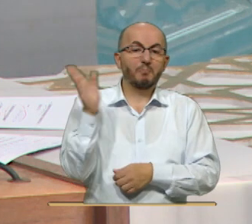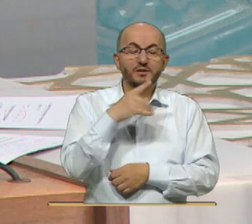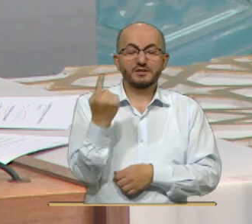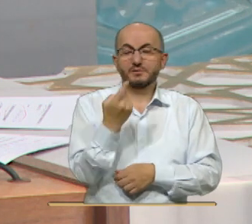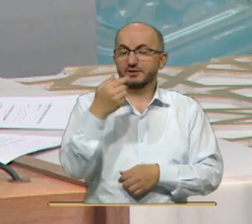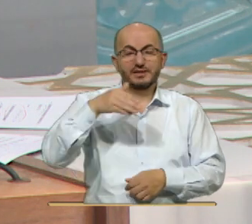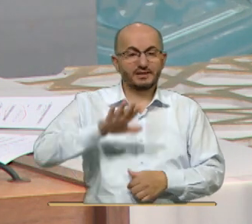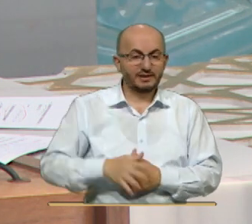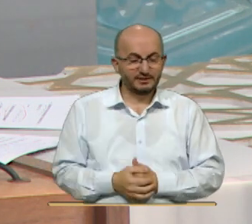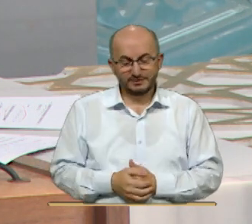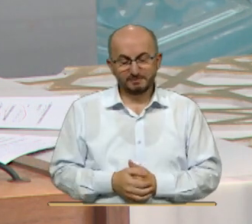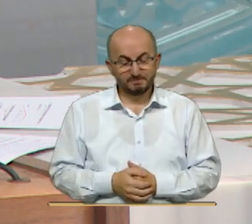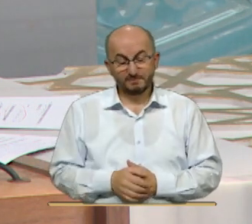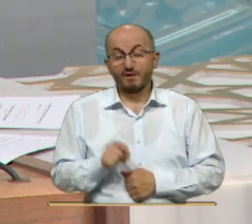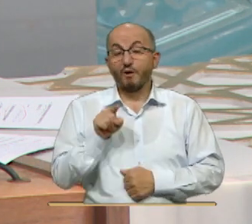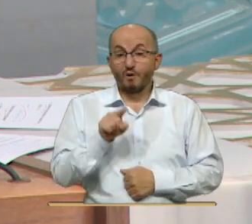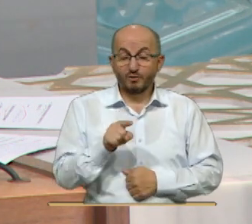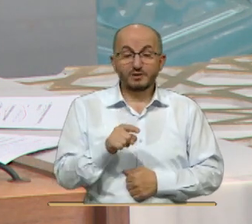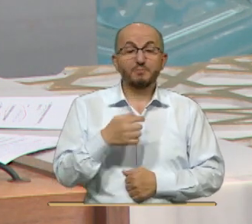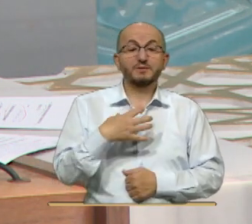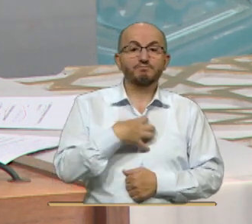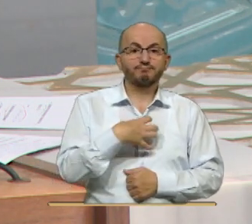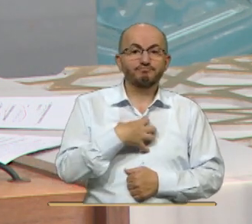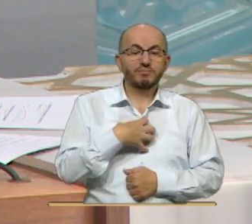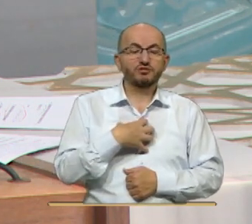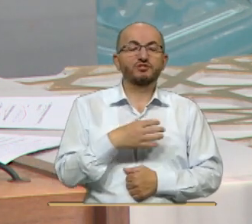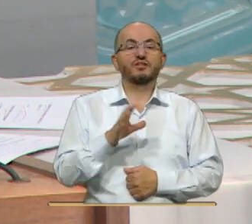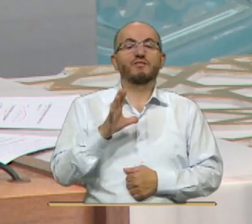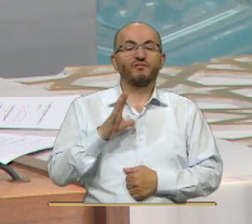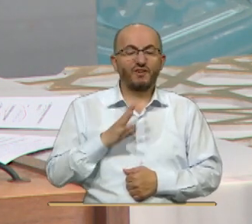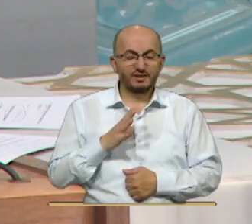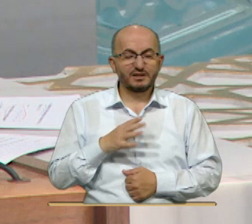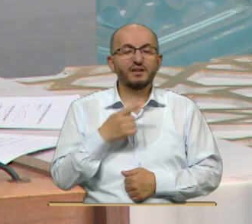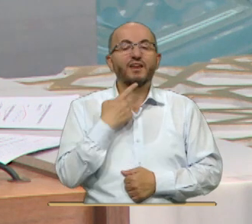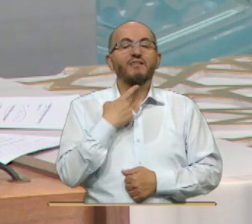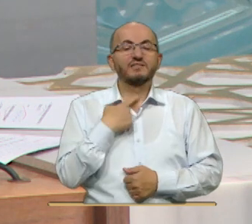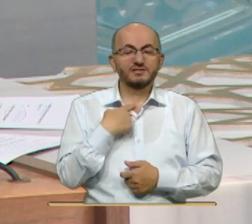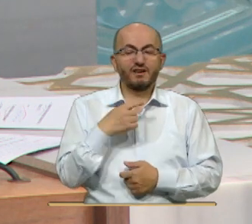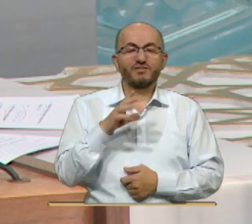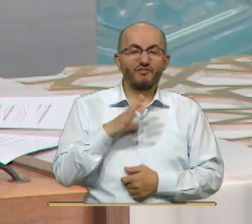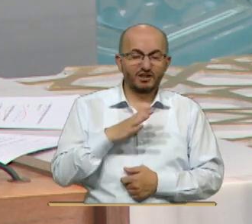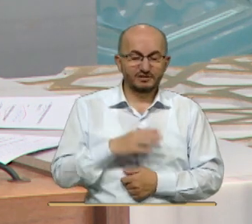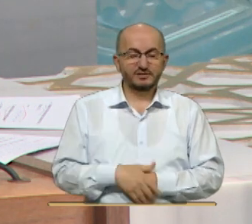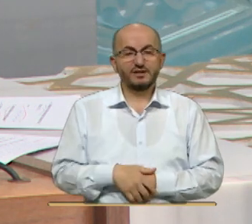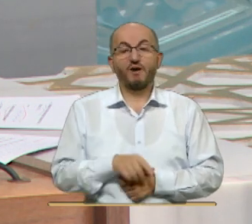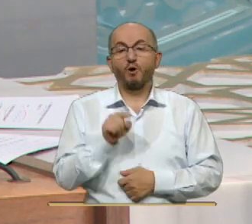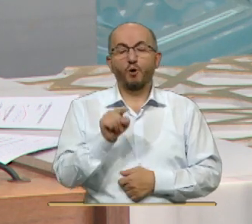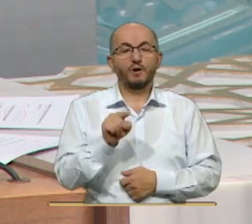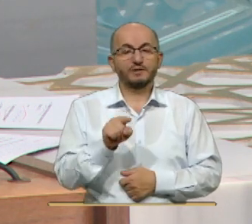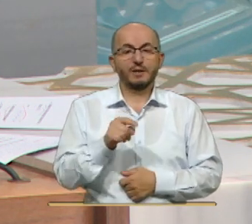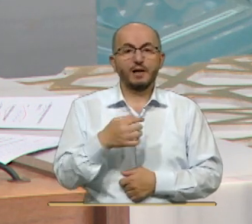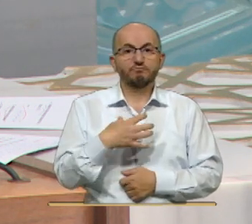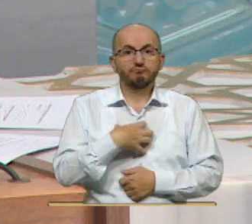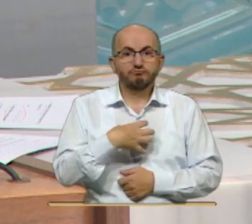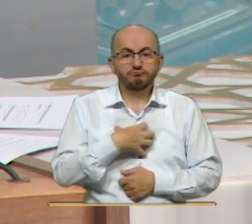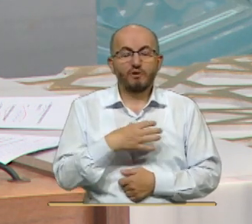değildir. Orada bir bencillik vardır. Orada nefsaniyet vardır. Orada